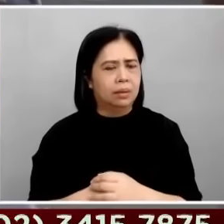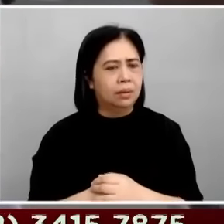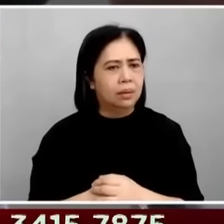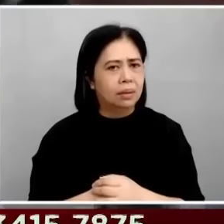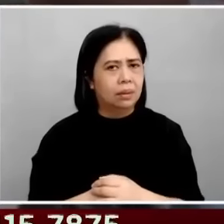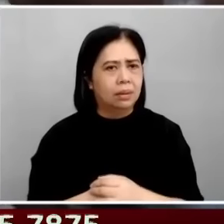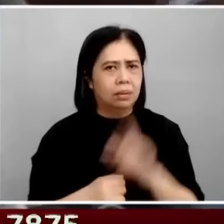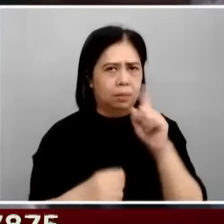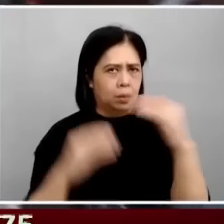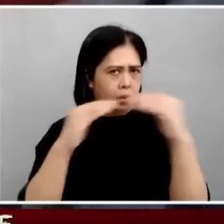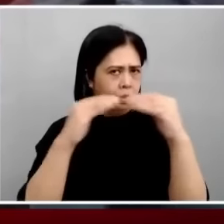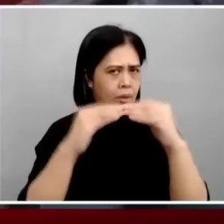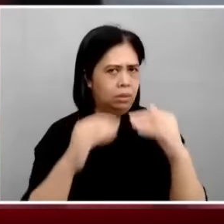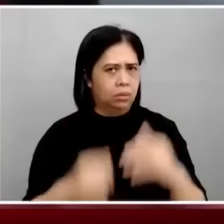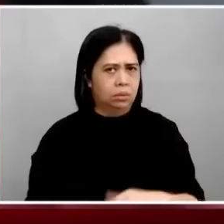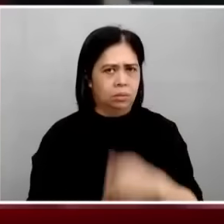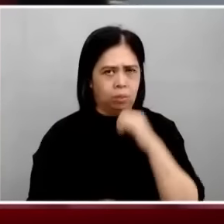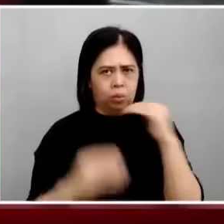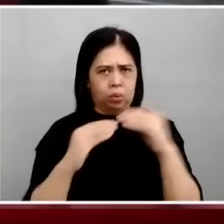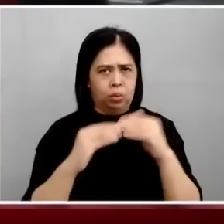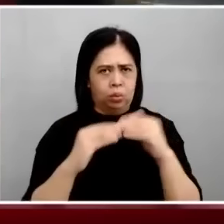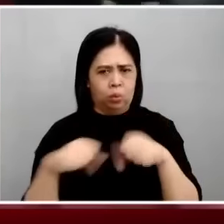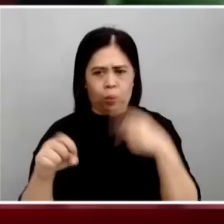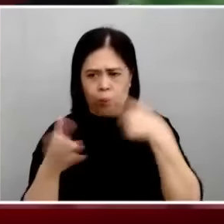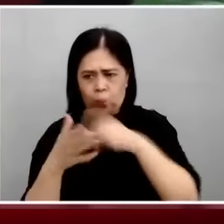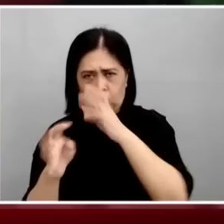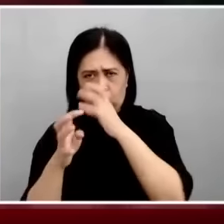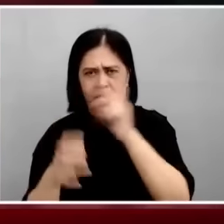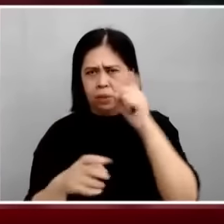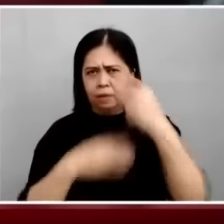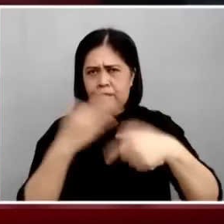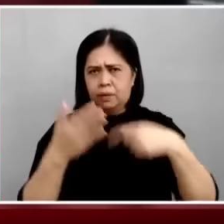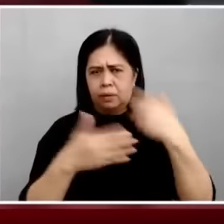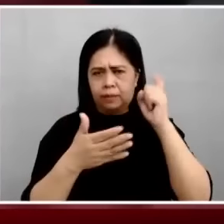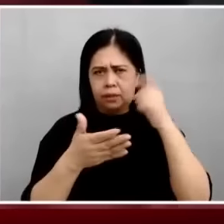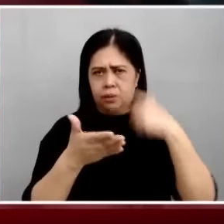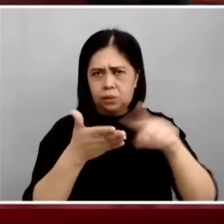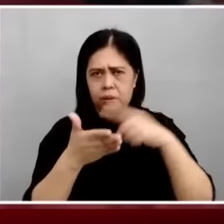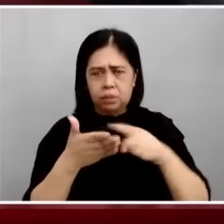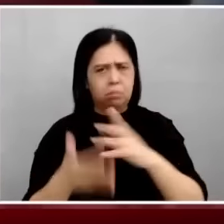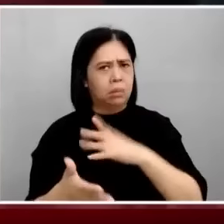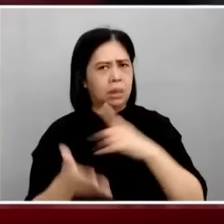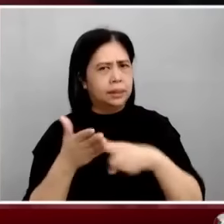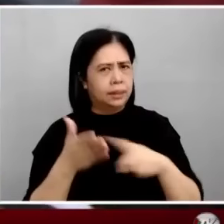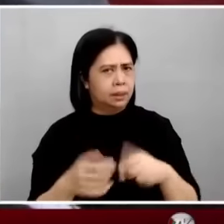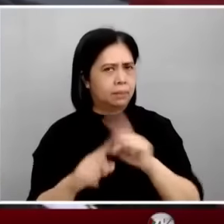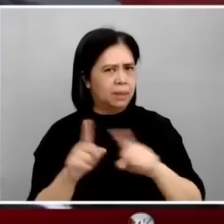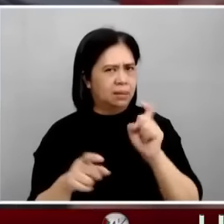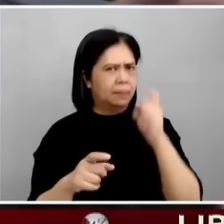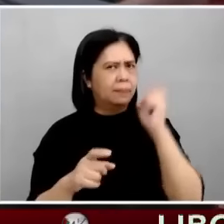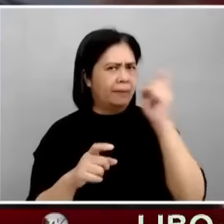batas. Oo, para sana eh. Sana bilisan nila yung pag-check. Okay lang mag-check, pero sana bilisan nila. Mahirap